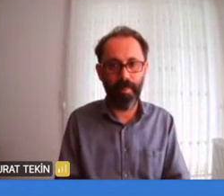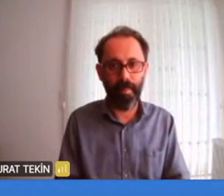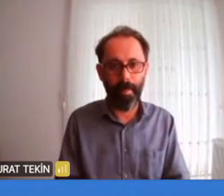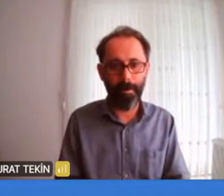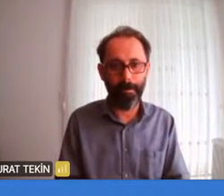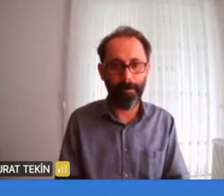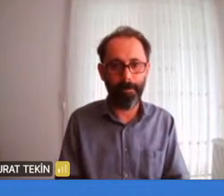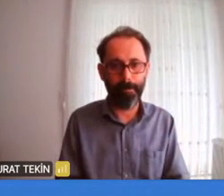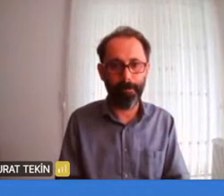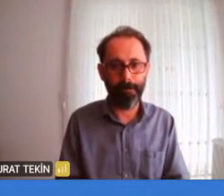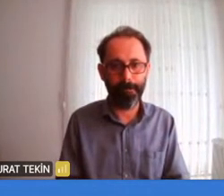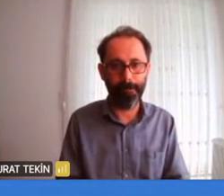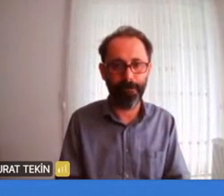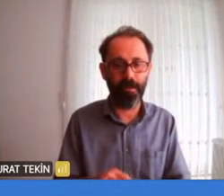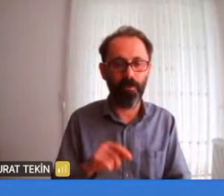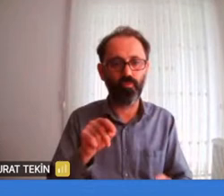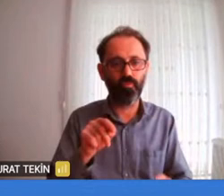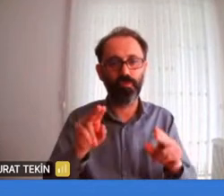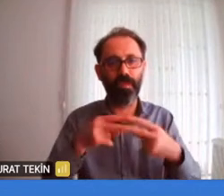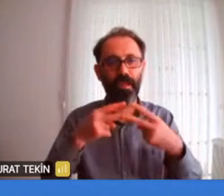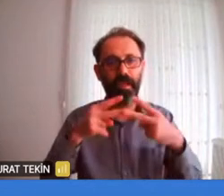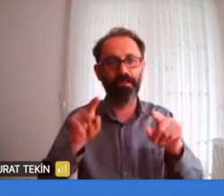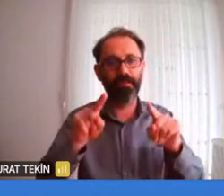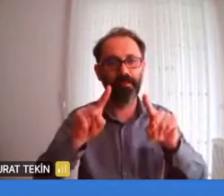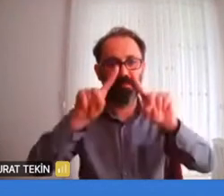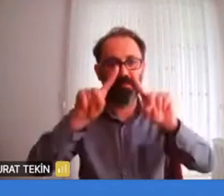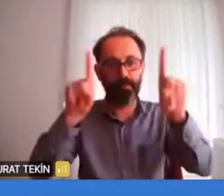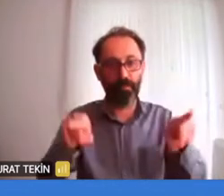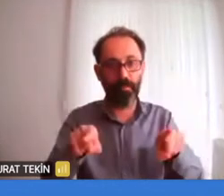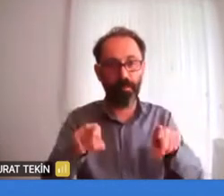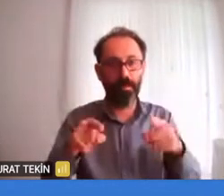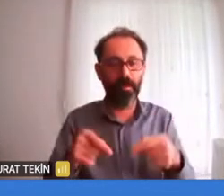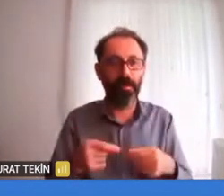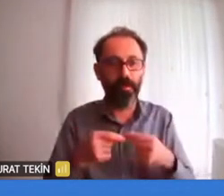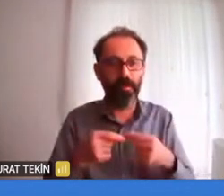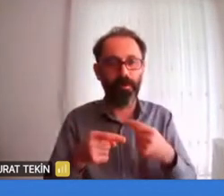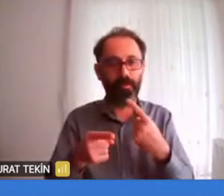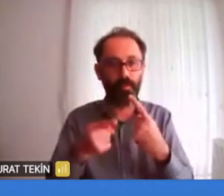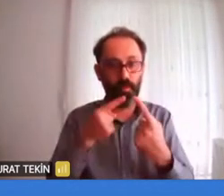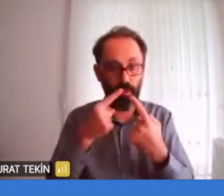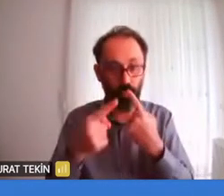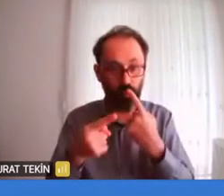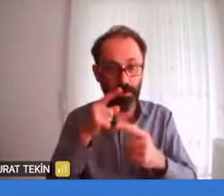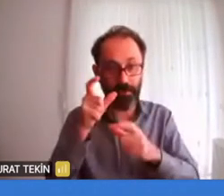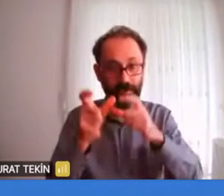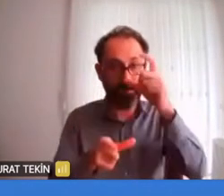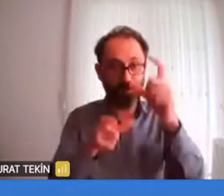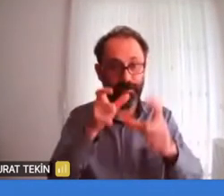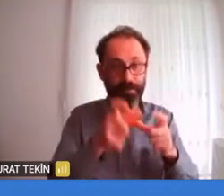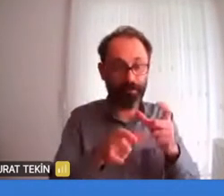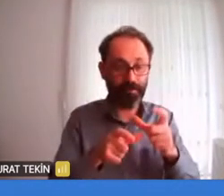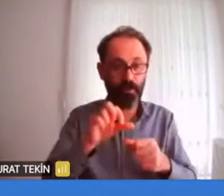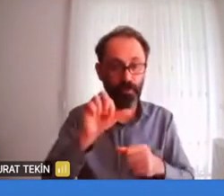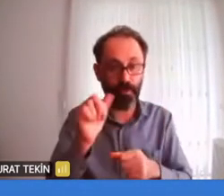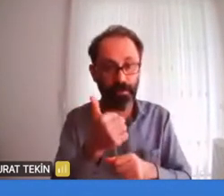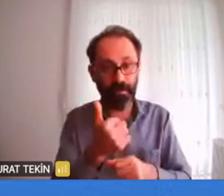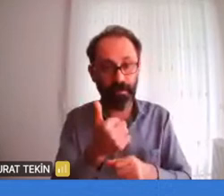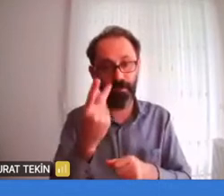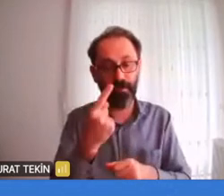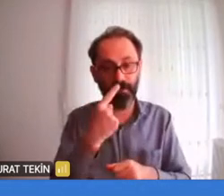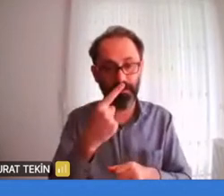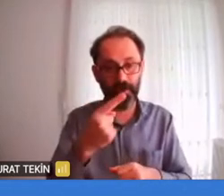burada açılan parantez sohbet açısından ya da sohbeti dinleyecek insanlar açısından son derece önemli. Ama